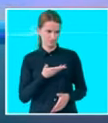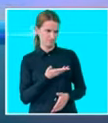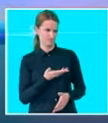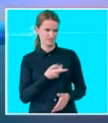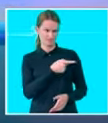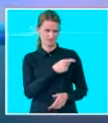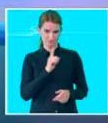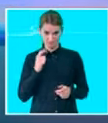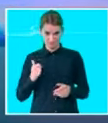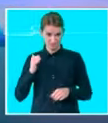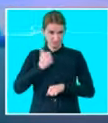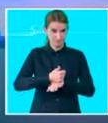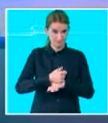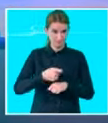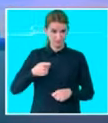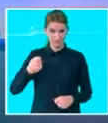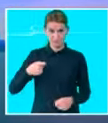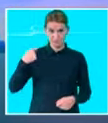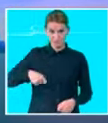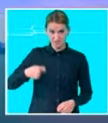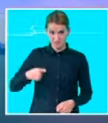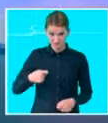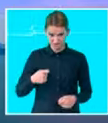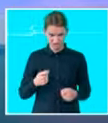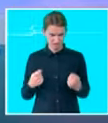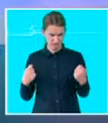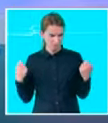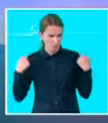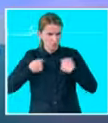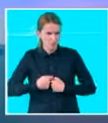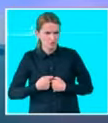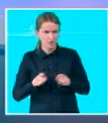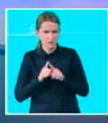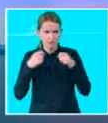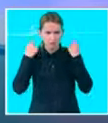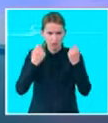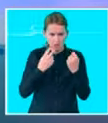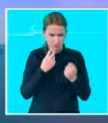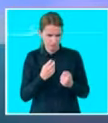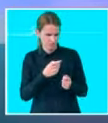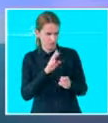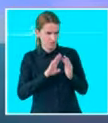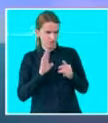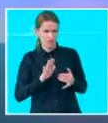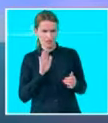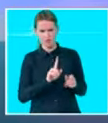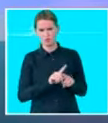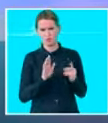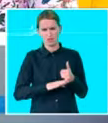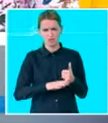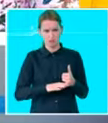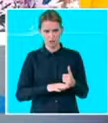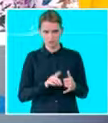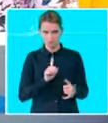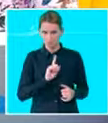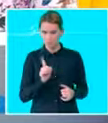доматите. Така ли се прави или не се прави така? Тук вече професионална гледна точка търси. Да. Тук трябва да намесим и хората, които